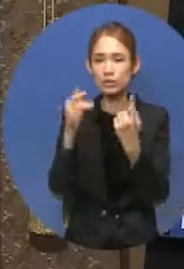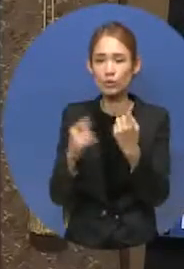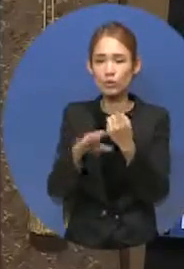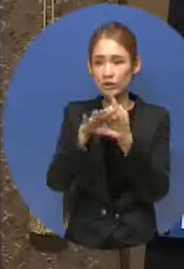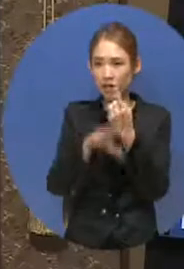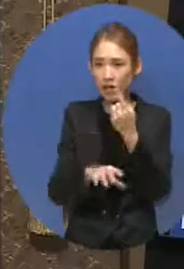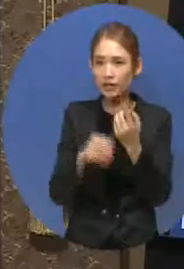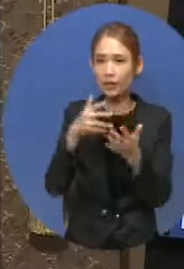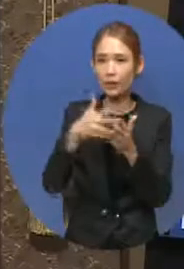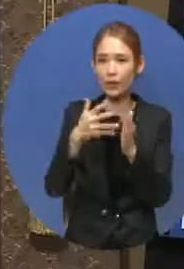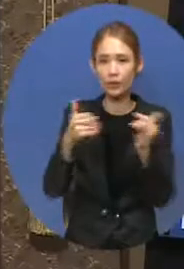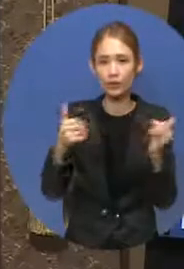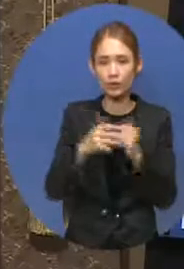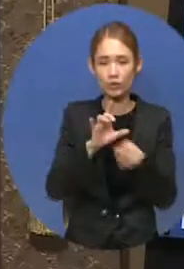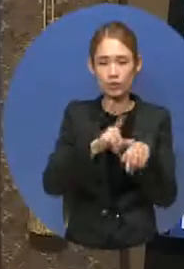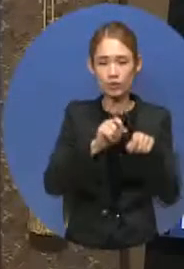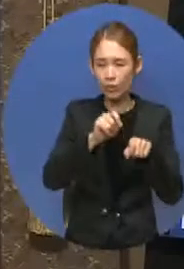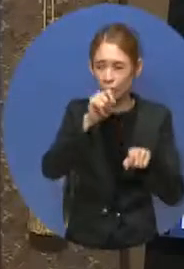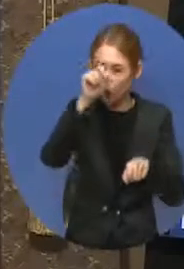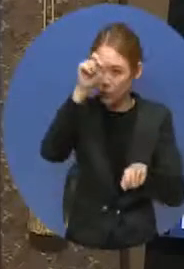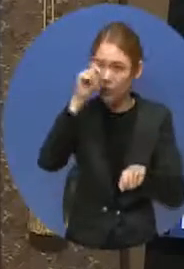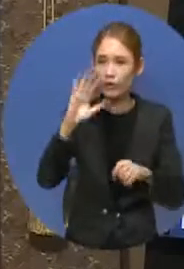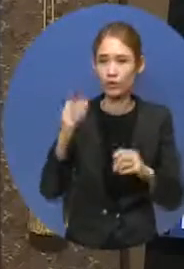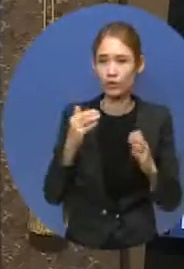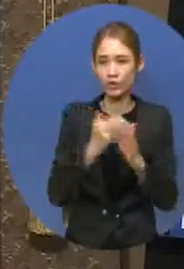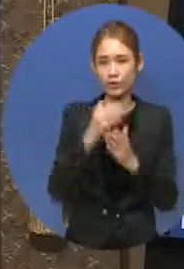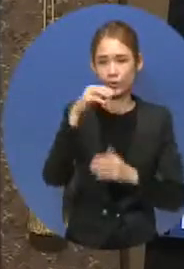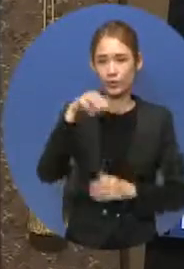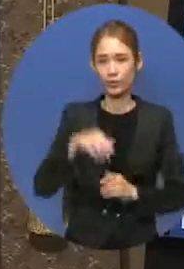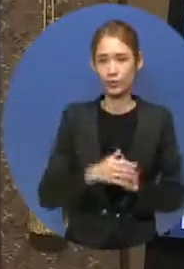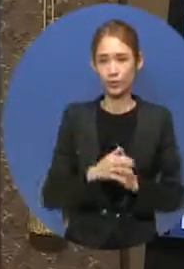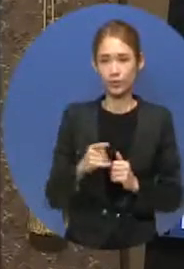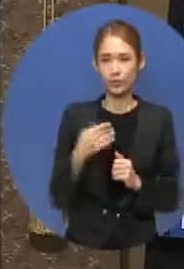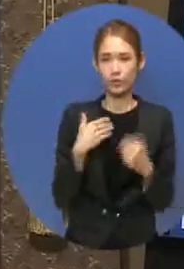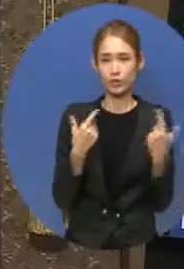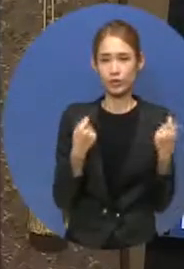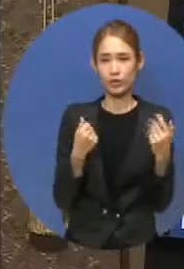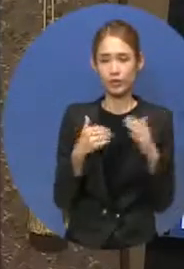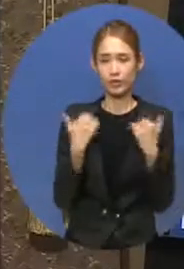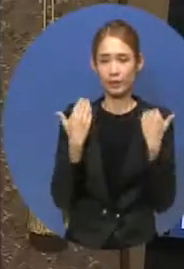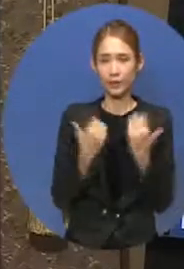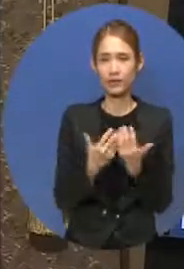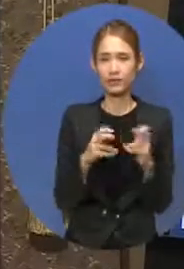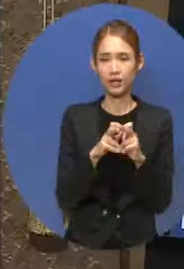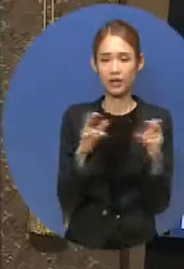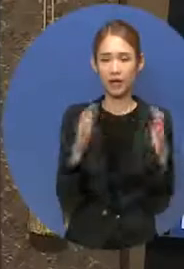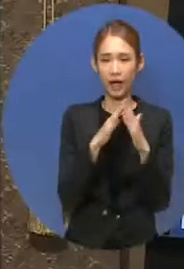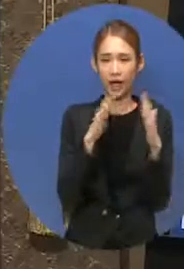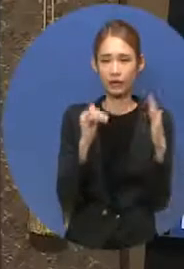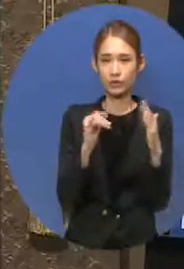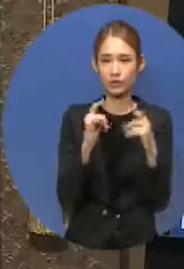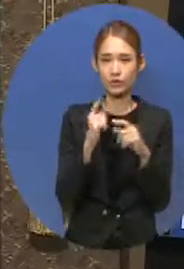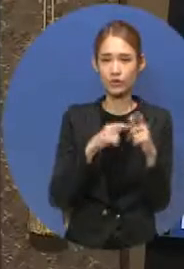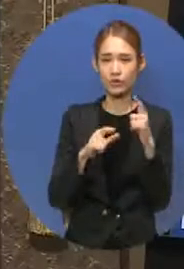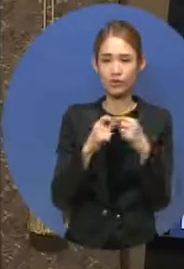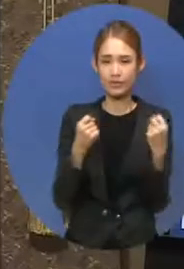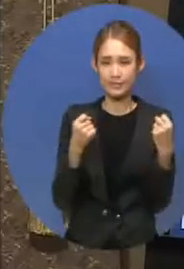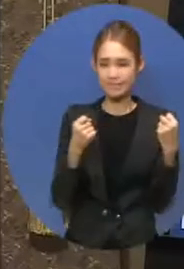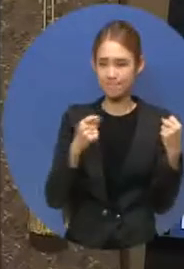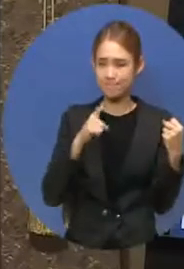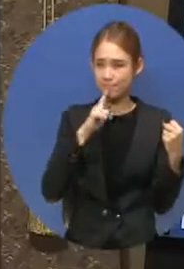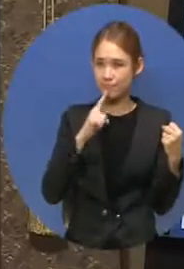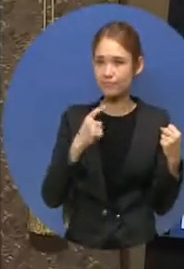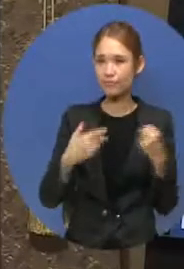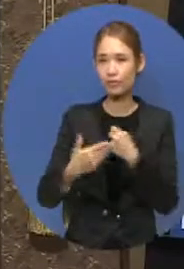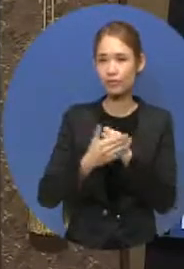설립된 아주 오래된 역사를 가진 법인인데요. 네. 저희 법인 또한 발달장애인과 가족, 그 이상의 힘이라고 하는